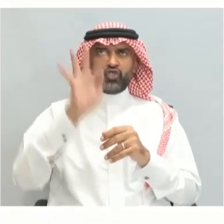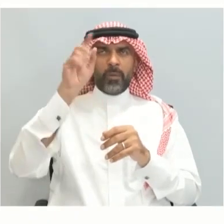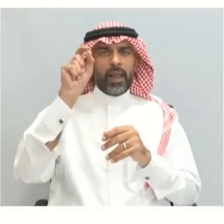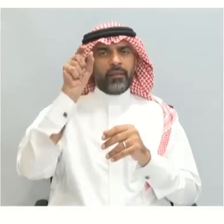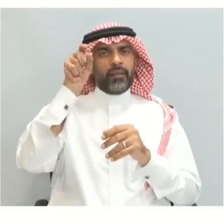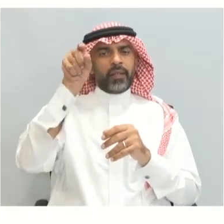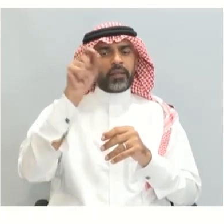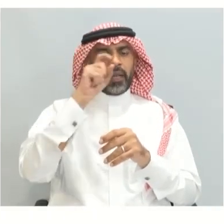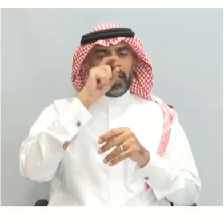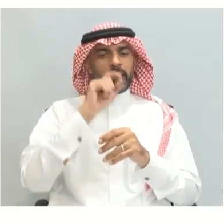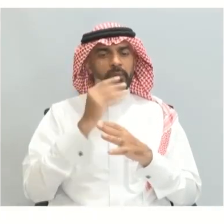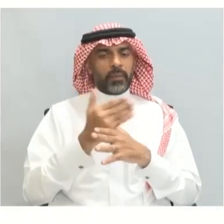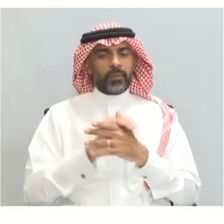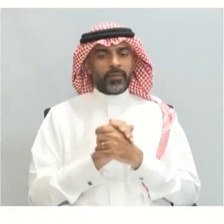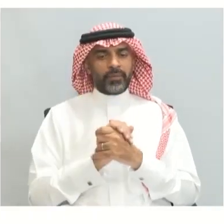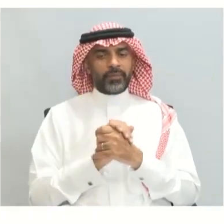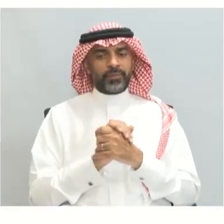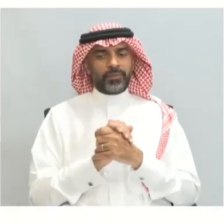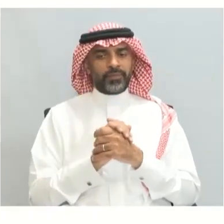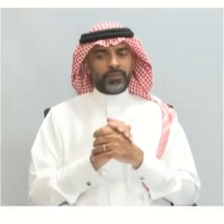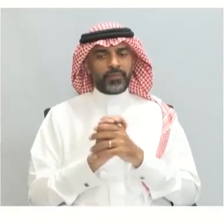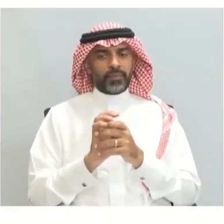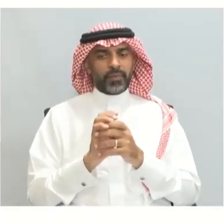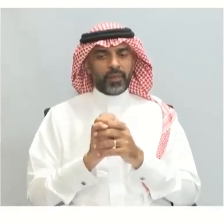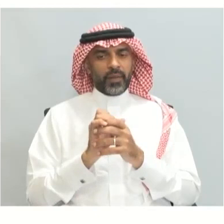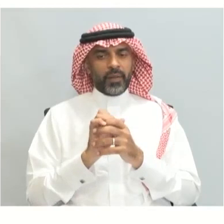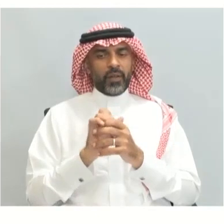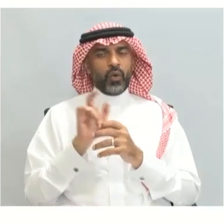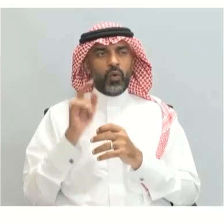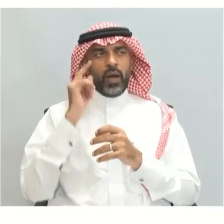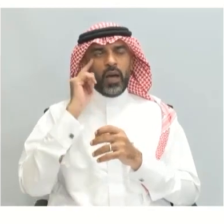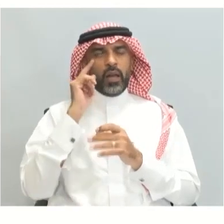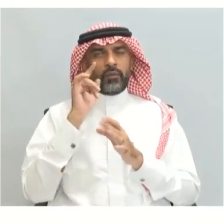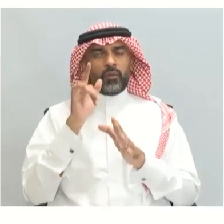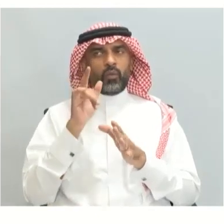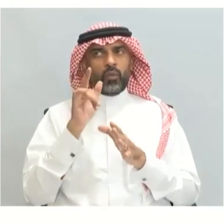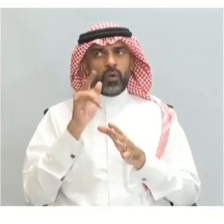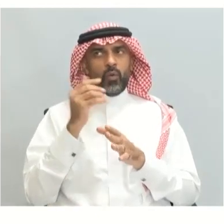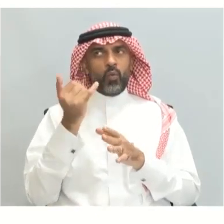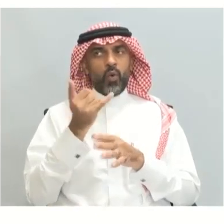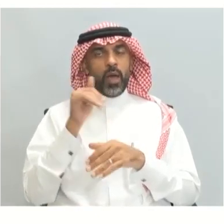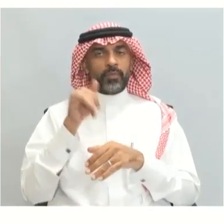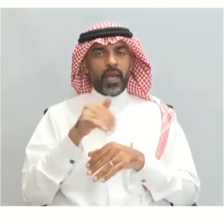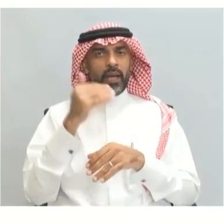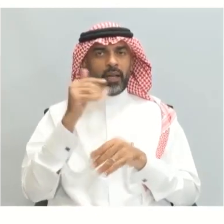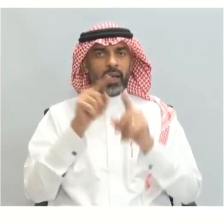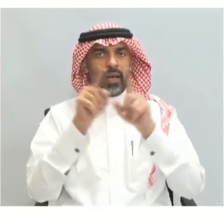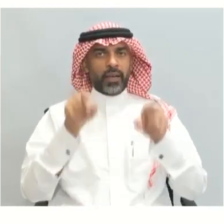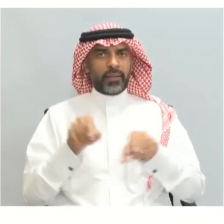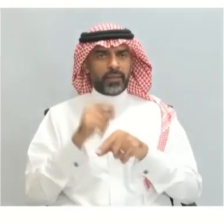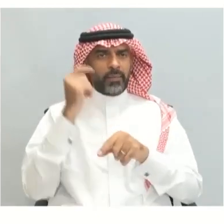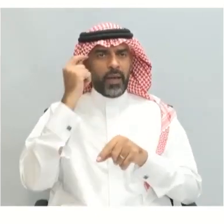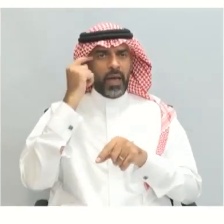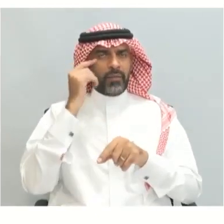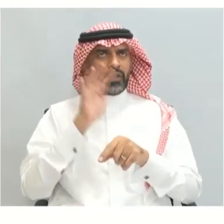ابنائي وبناتي الطلاب يمثل او هو يمثل الجزء المهم في الخريطه لكي نستطيع منه ابنائي وبنات